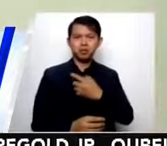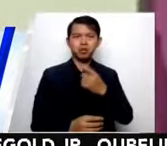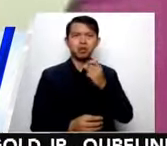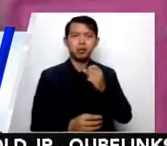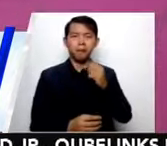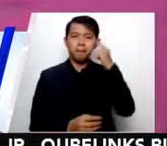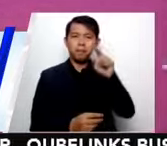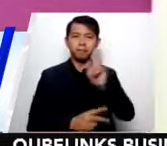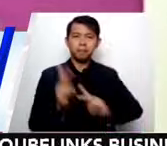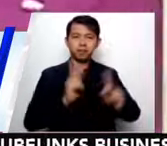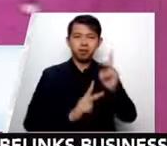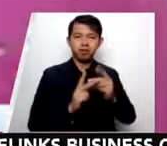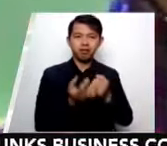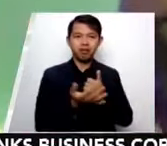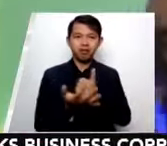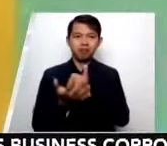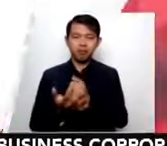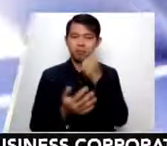ito sa